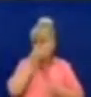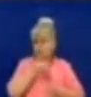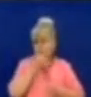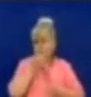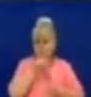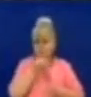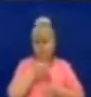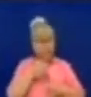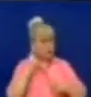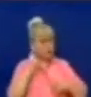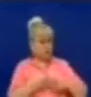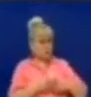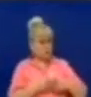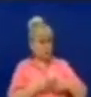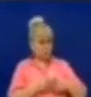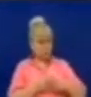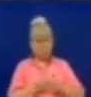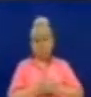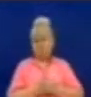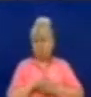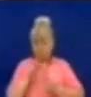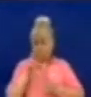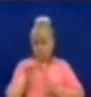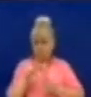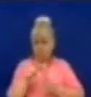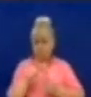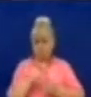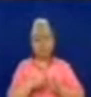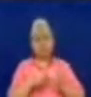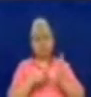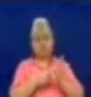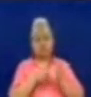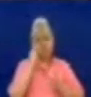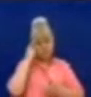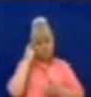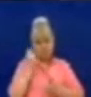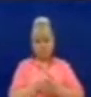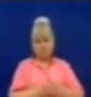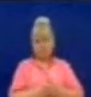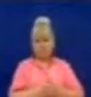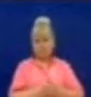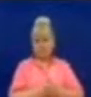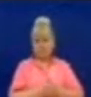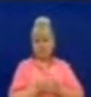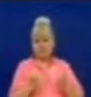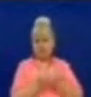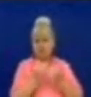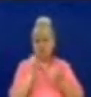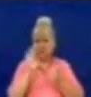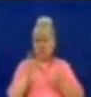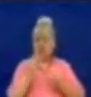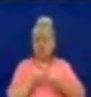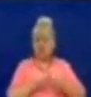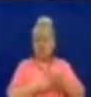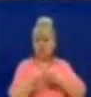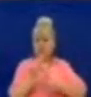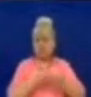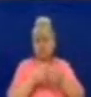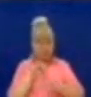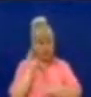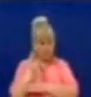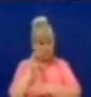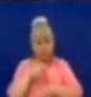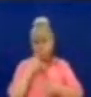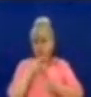janë të sakta dhe në të cilat ata mund të llogarisin apo të kalkulojnë aktivitetin e tyre ekonomik. Po ashtu në këtë raport thuhet